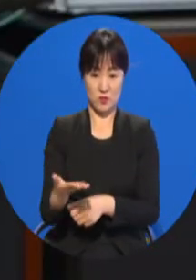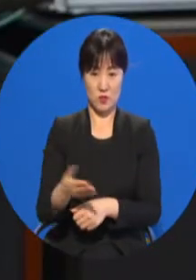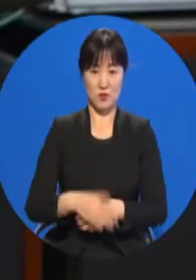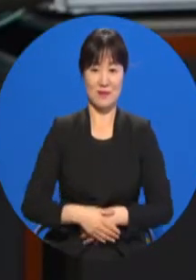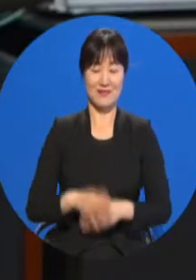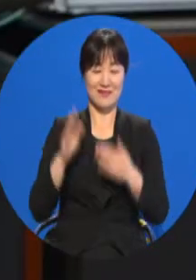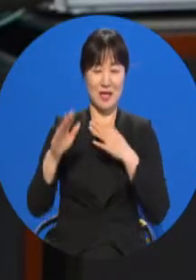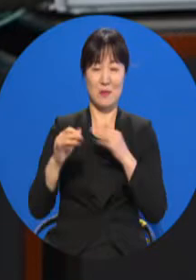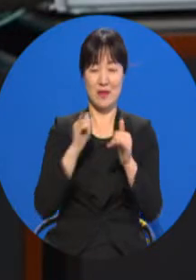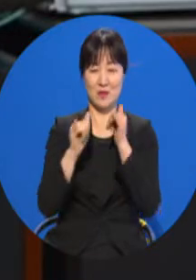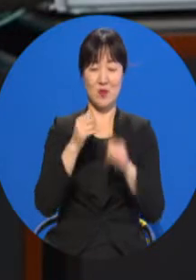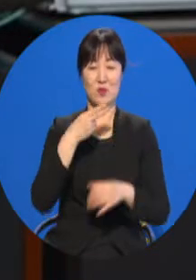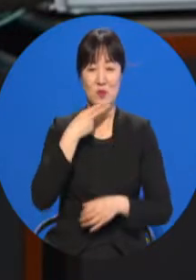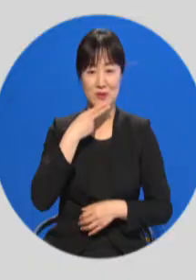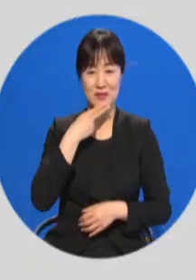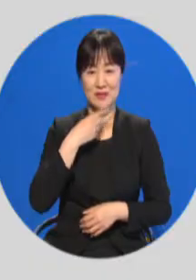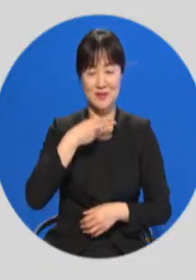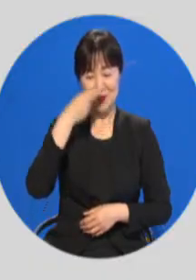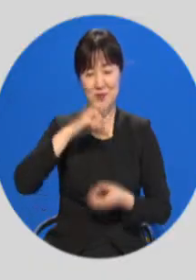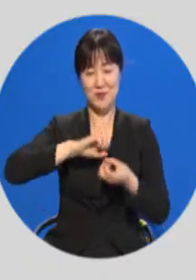거예요.